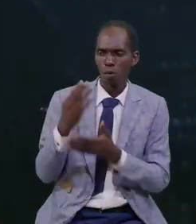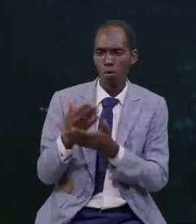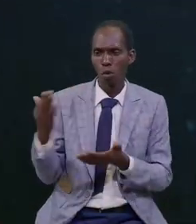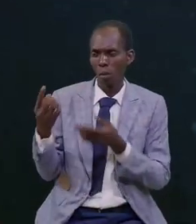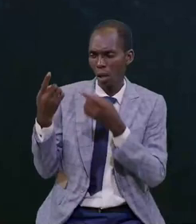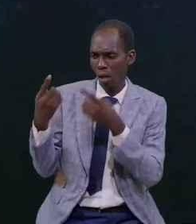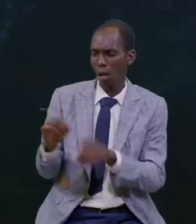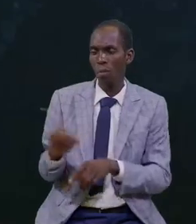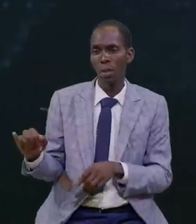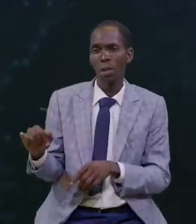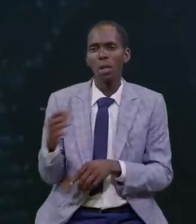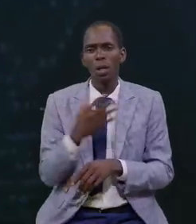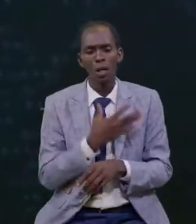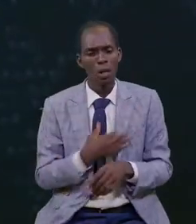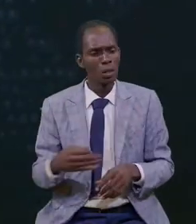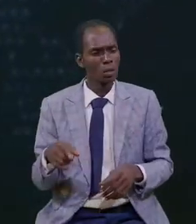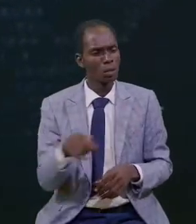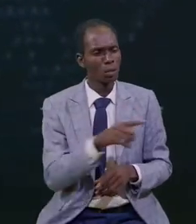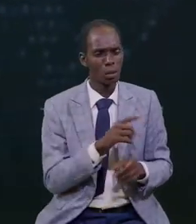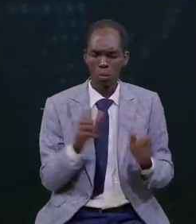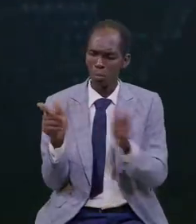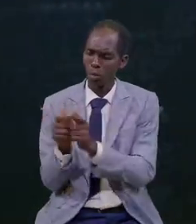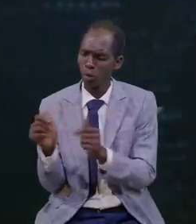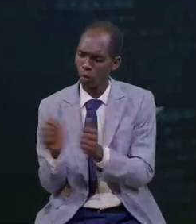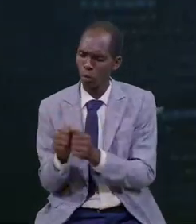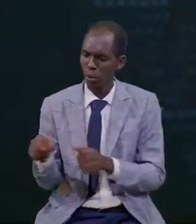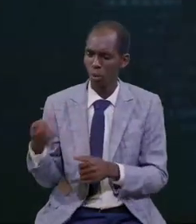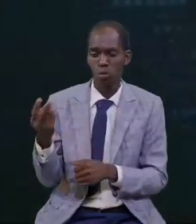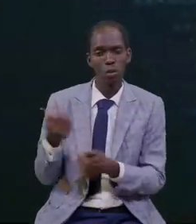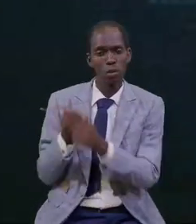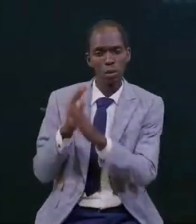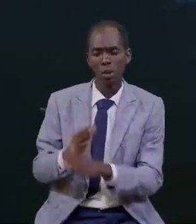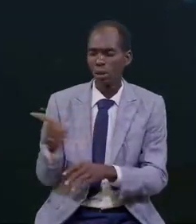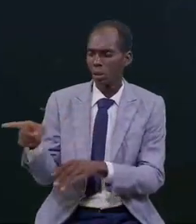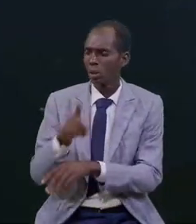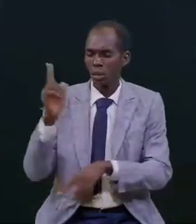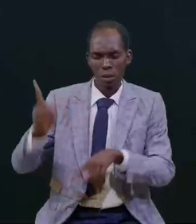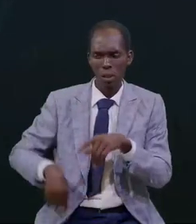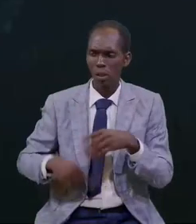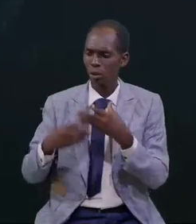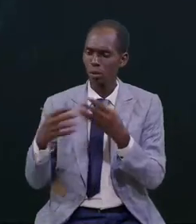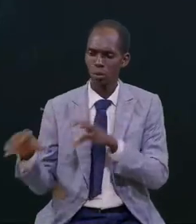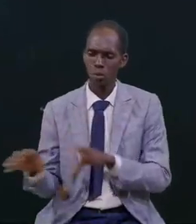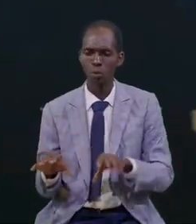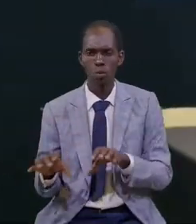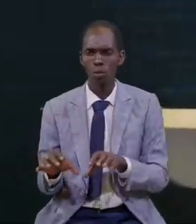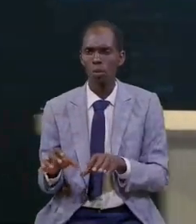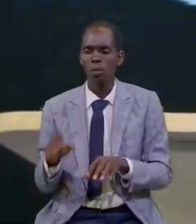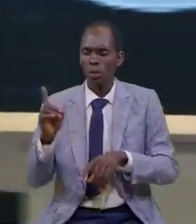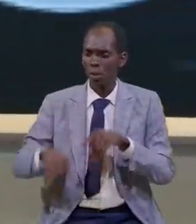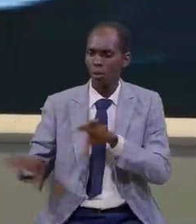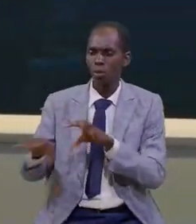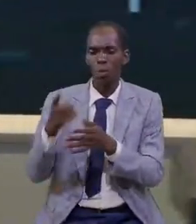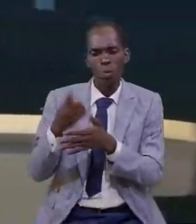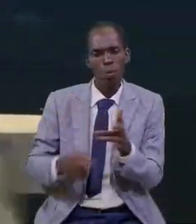sont ils sont venus à eux ils n'ont pas pu faire quelque chose ils n'ont pas pu ce qu'ils ont vu Jésus faire et ils sont